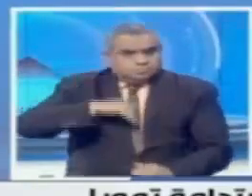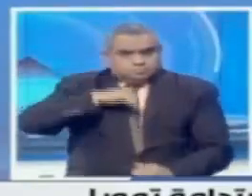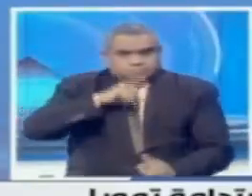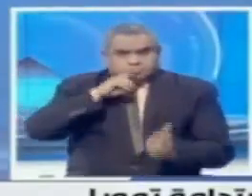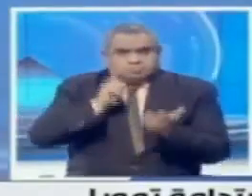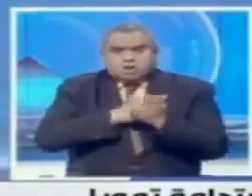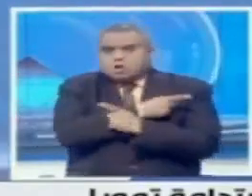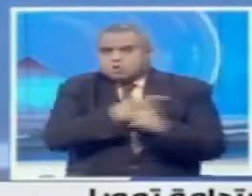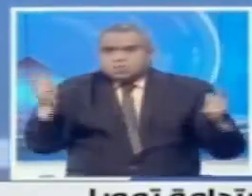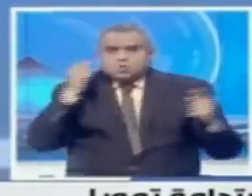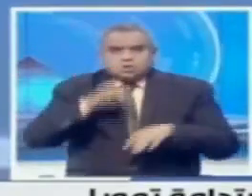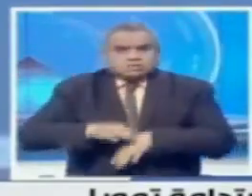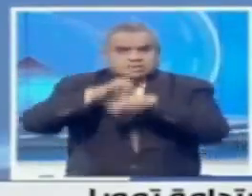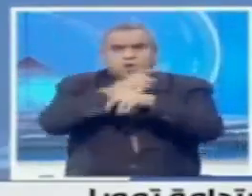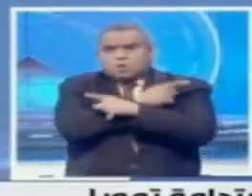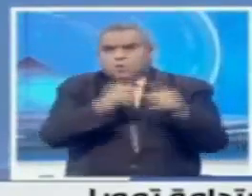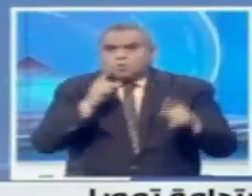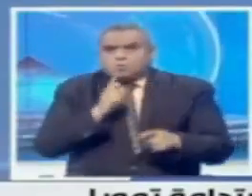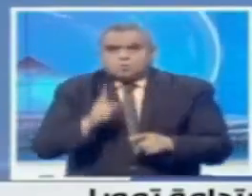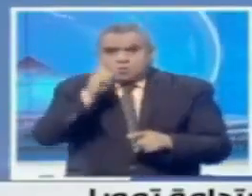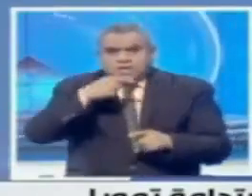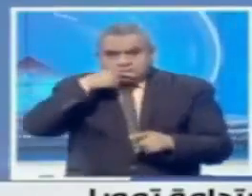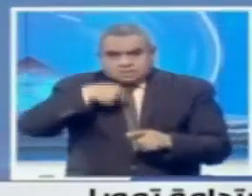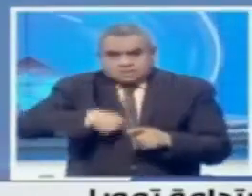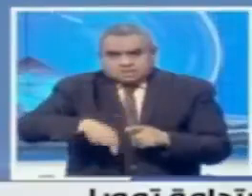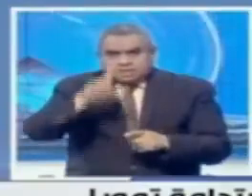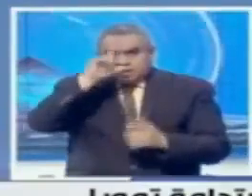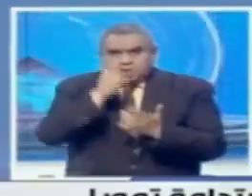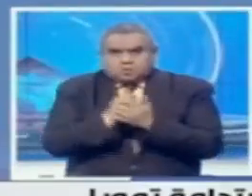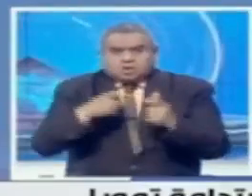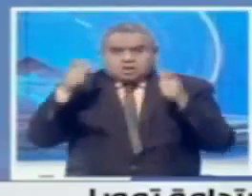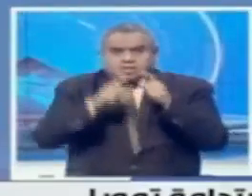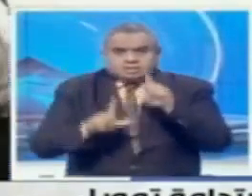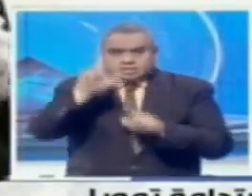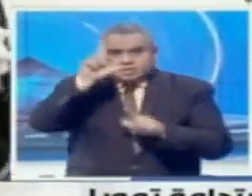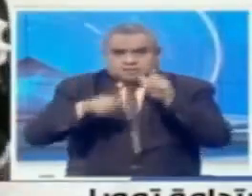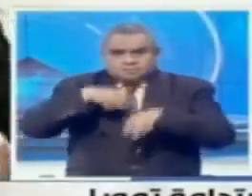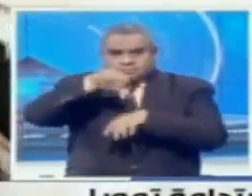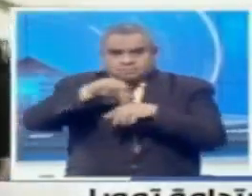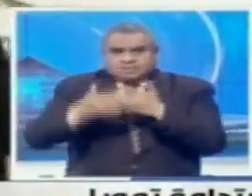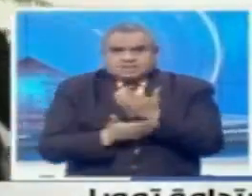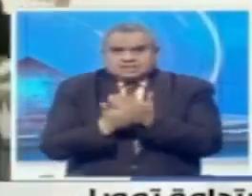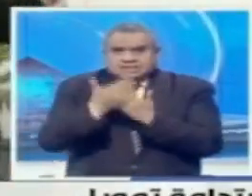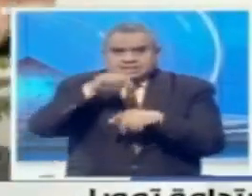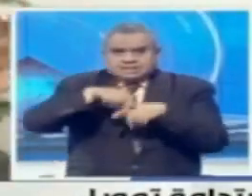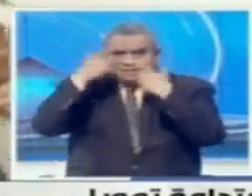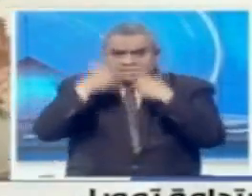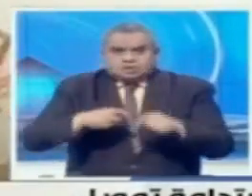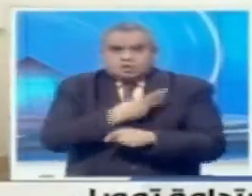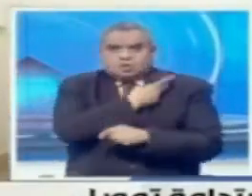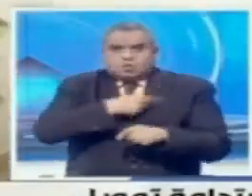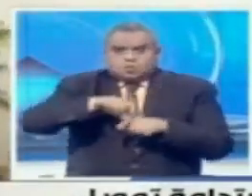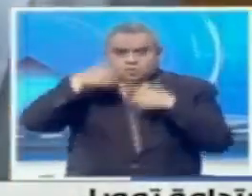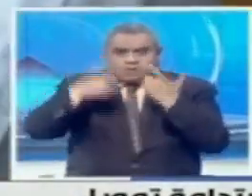أطياف المجتمع وفئاته الاجتماعية. جاء ذلك خلال الاجتماع الأول لقيادات الهيئة بالمقر الجديد بالحي الحكومي